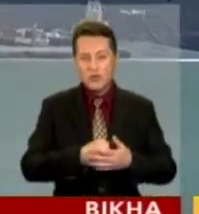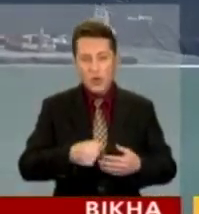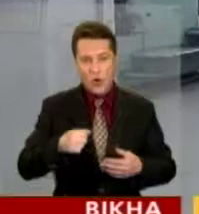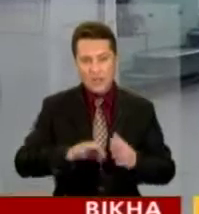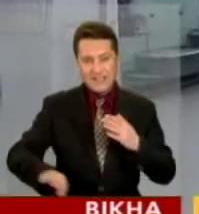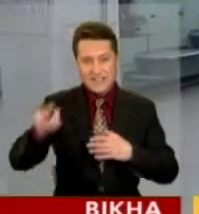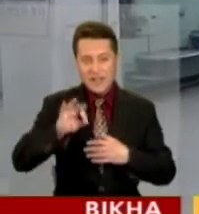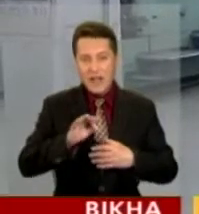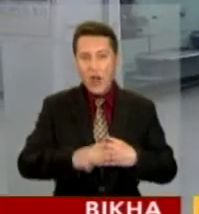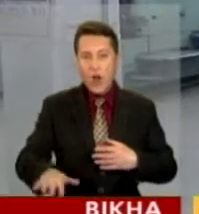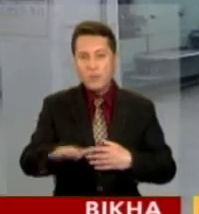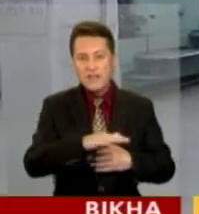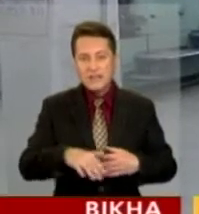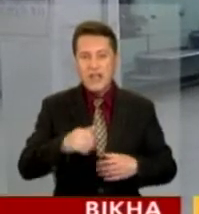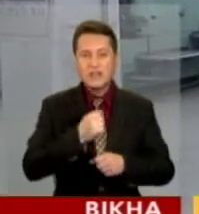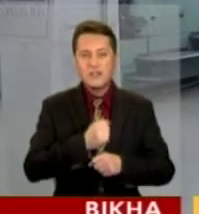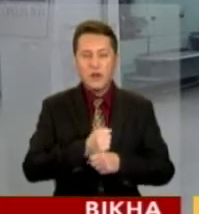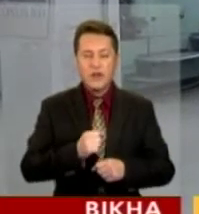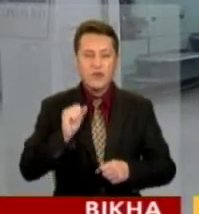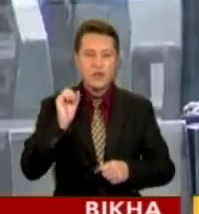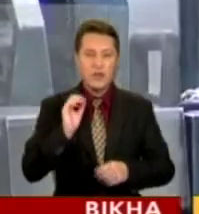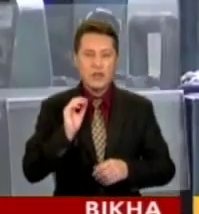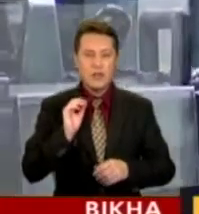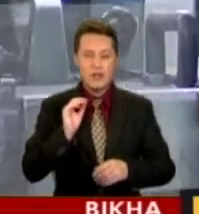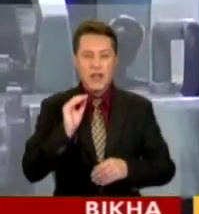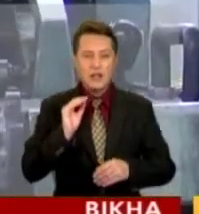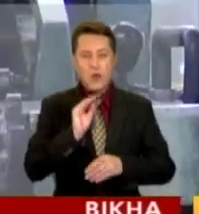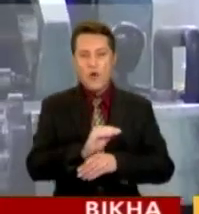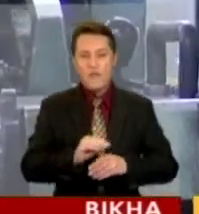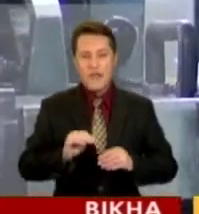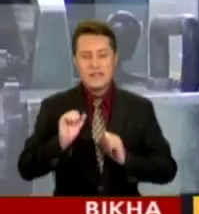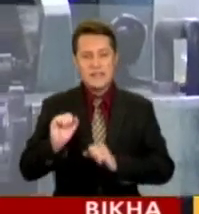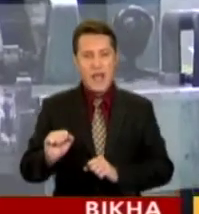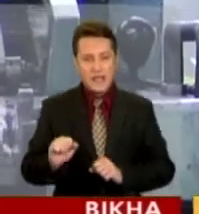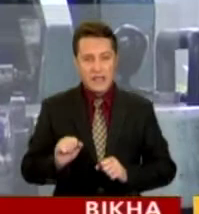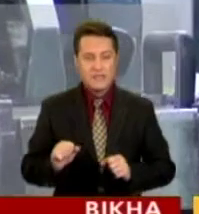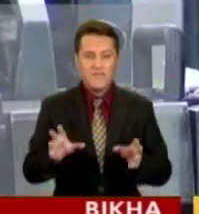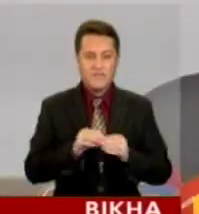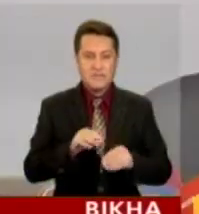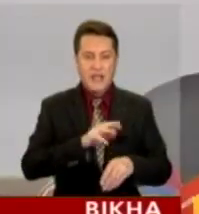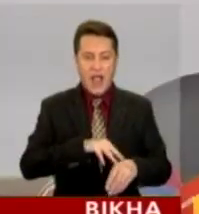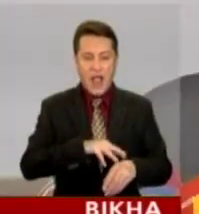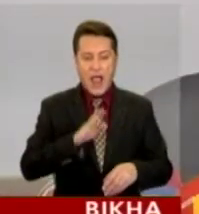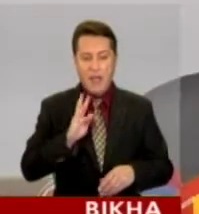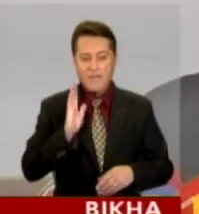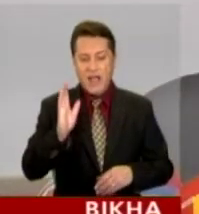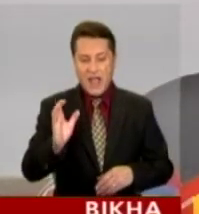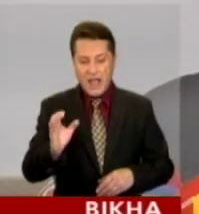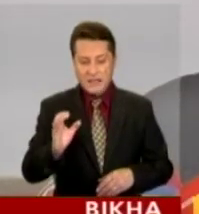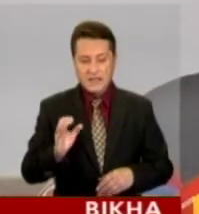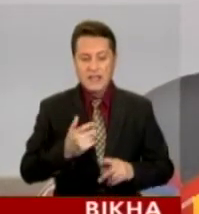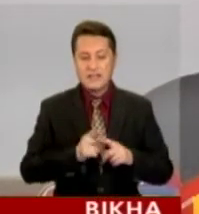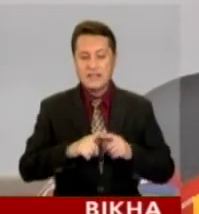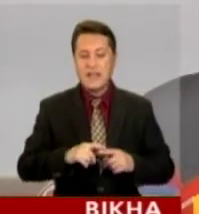східних областей створюватимуть додатковий захист спільно з МВС та СБУ який поки не зізнаються ці заходи ще потребують